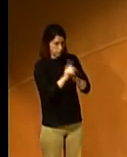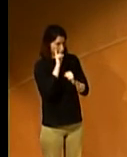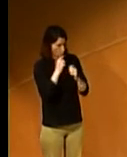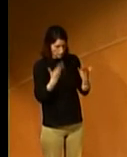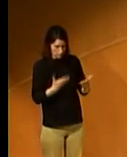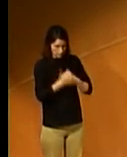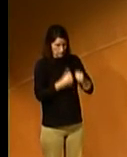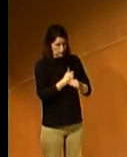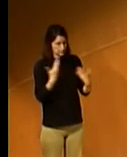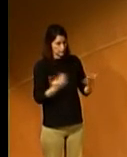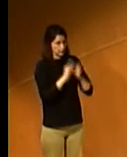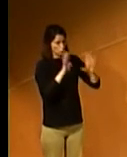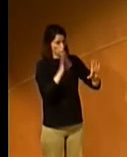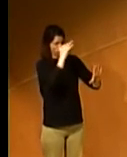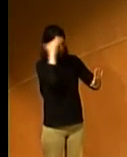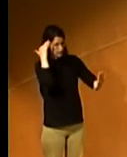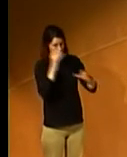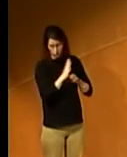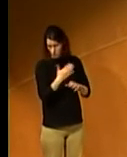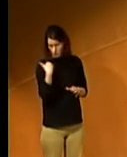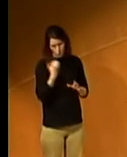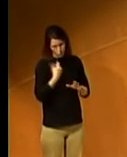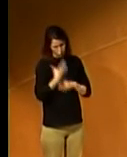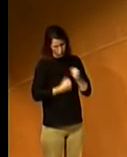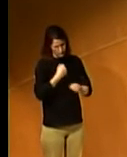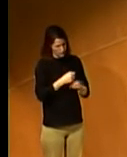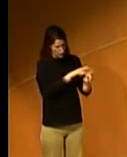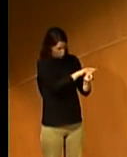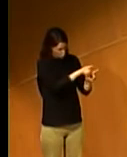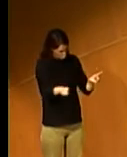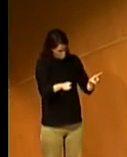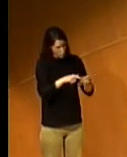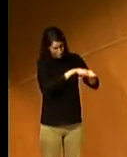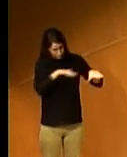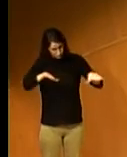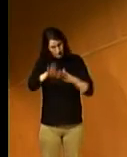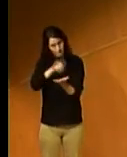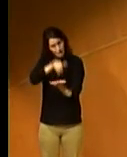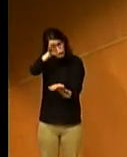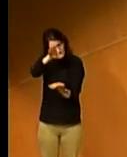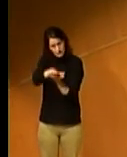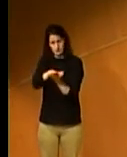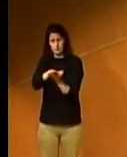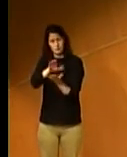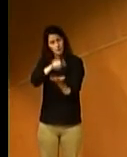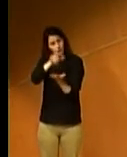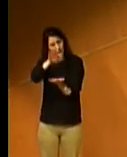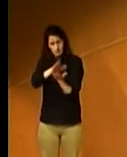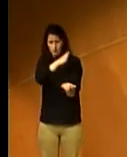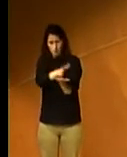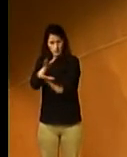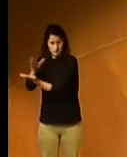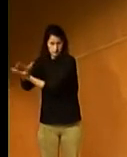depuis quelques années, ils sont tous inclus, inscrits dans les classes à 100%. Et ça, c'est vraiment une